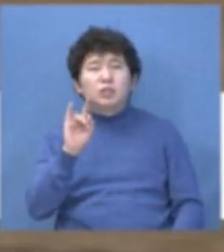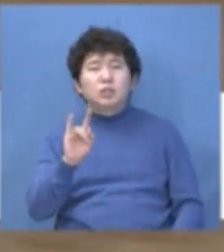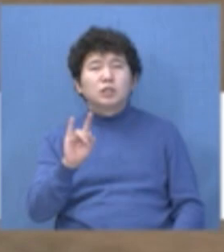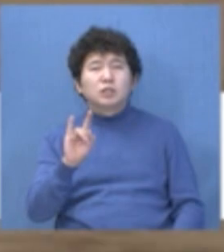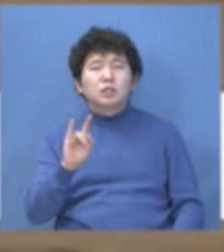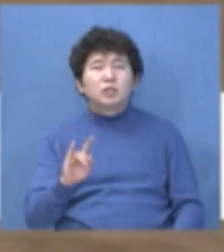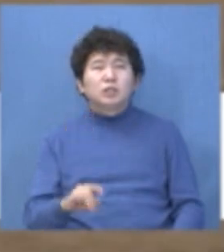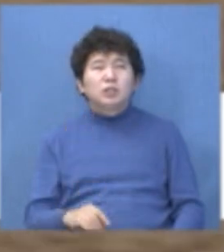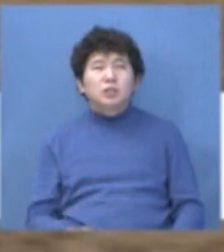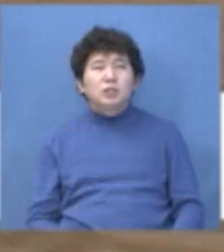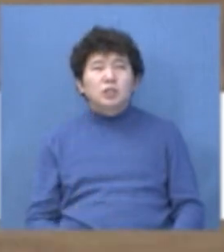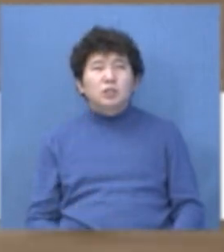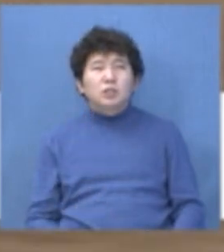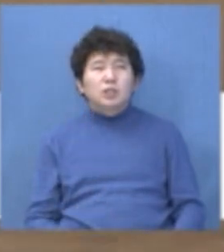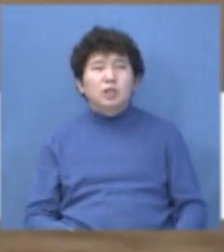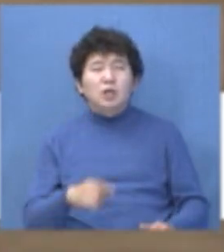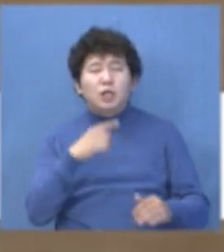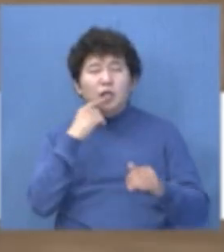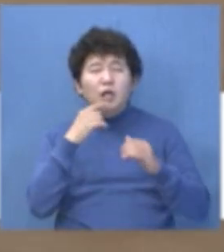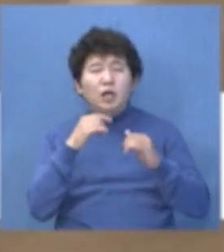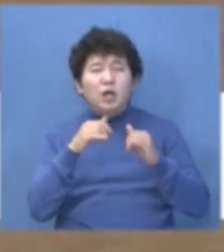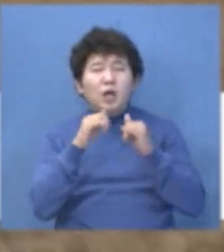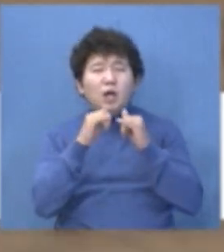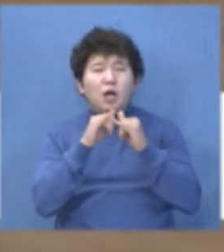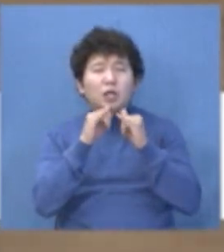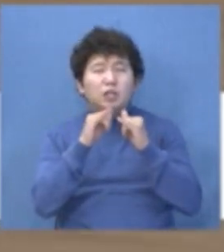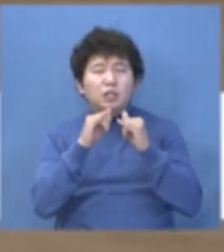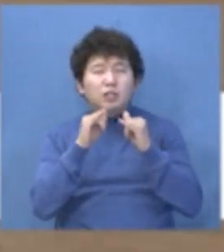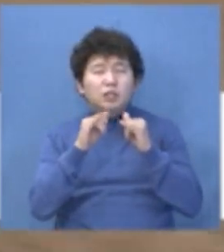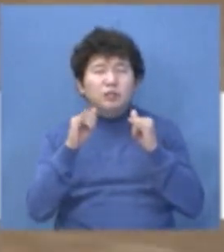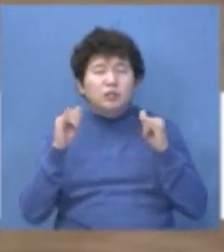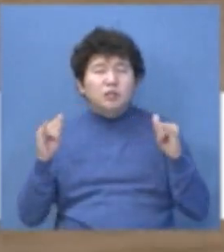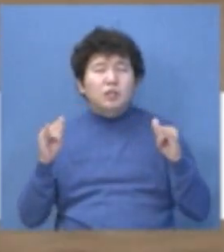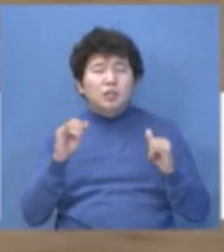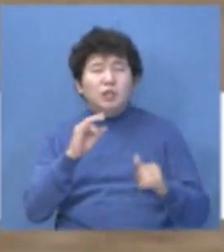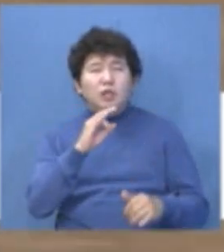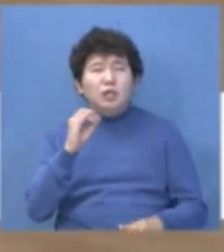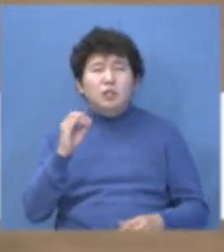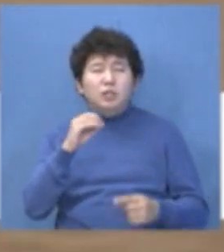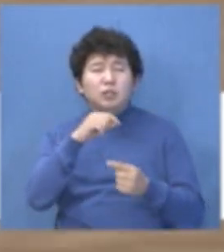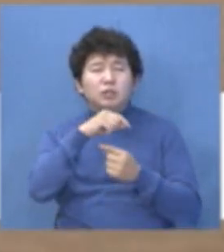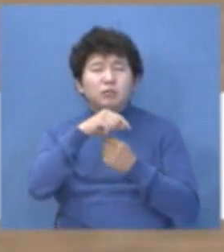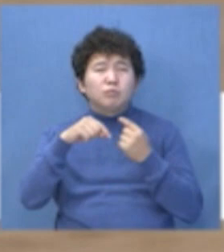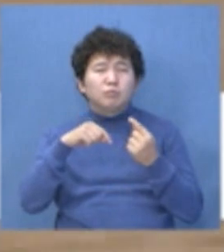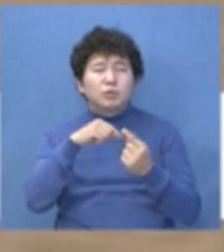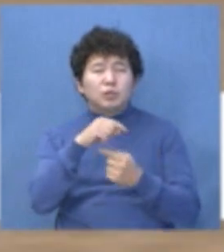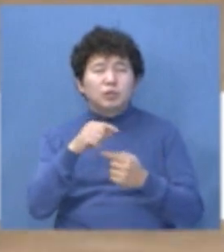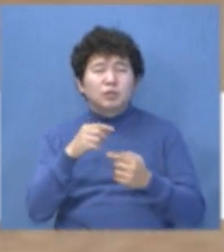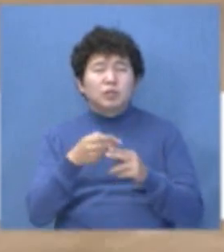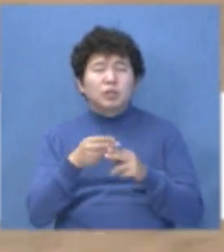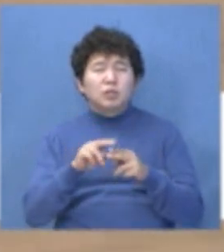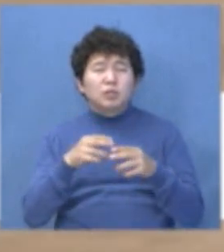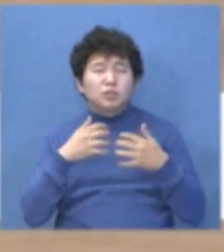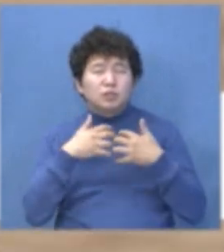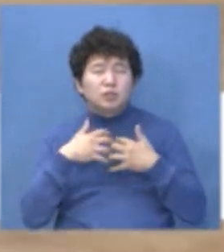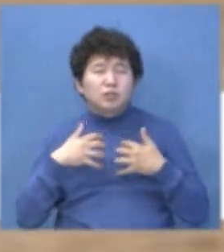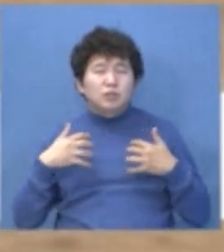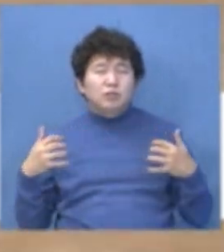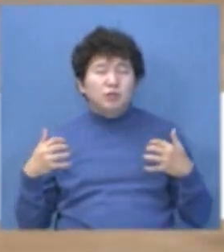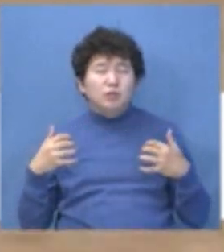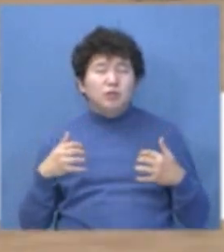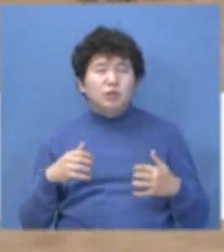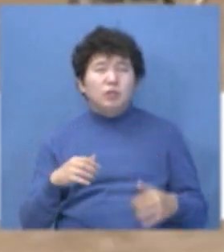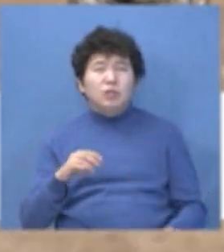– это не бизнес, не хобби, а можно сказать, сакральная миссия, поскольку эти животные сейчас являются неотъемлемой